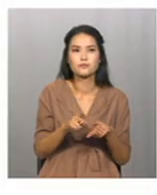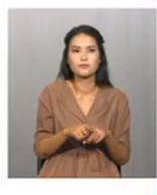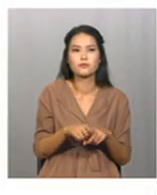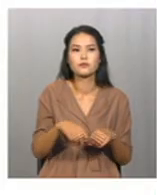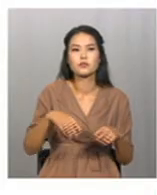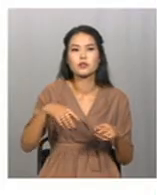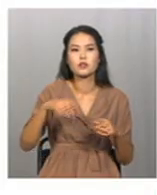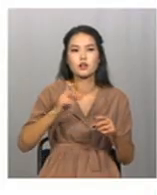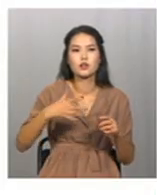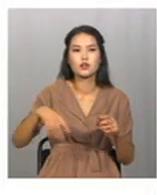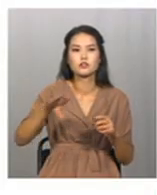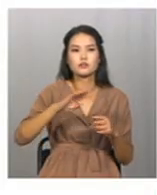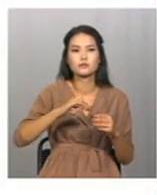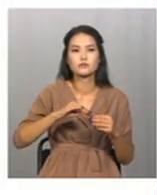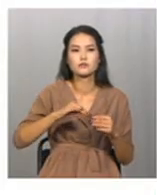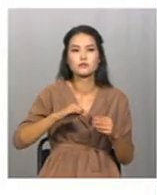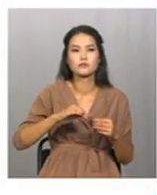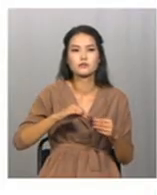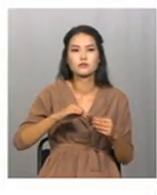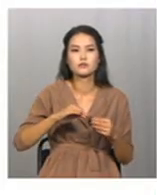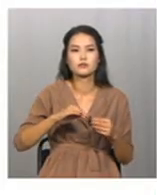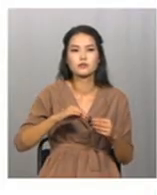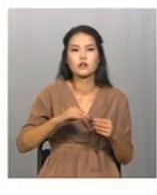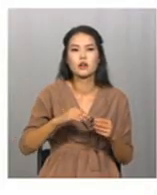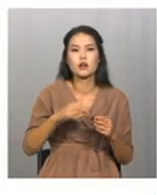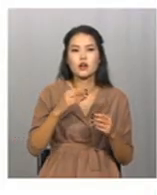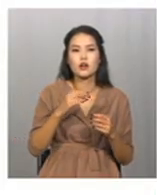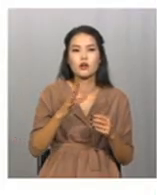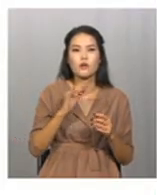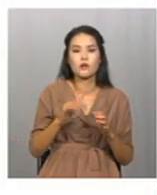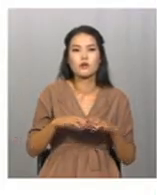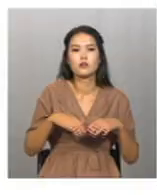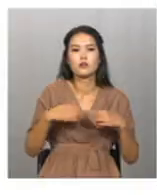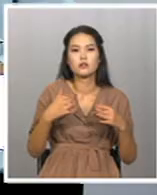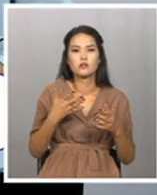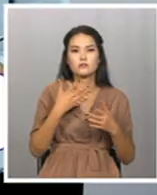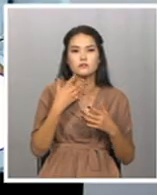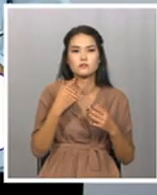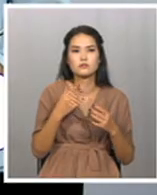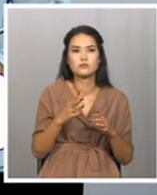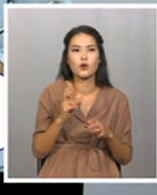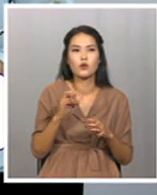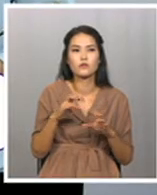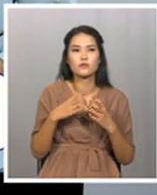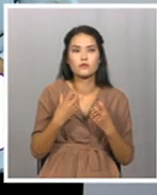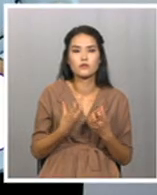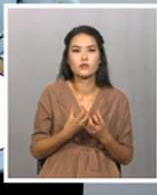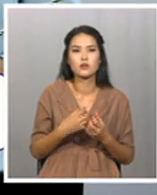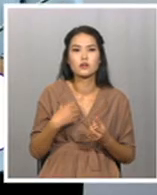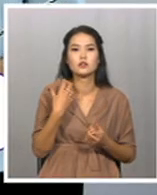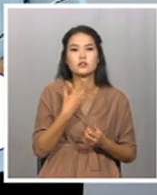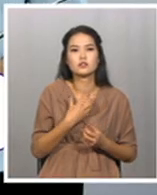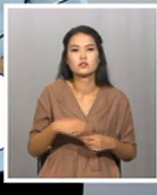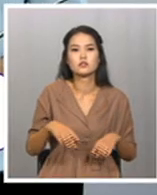ағзасына өз шамасынан асып кеткен жағдайда өте улы әсері бар. Натрийдің ең маңызды және ең кең